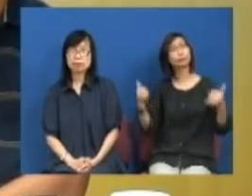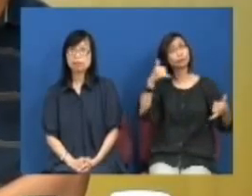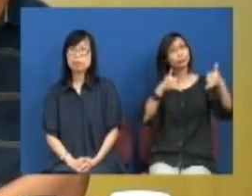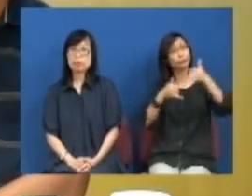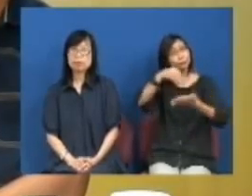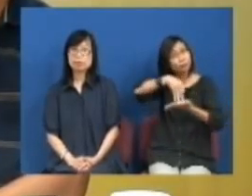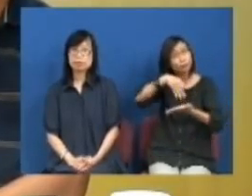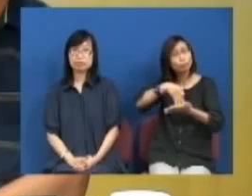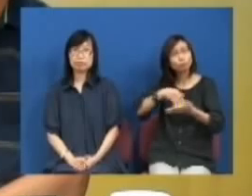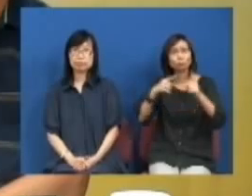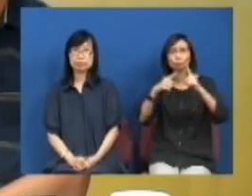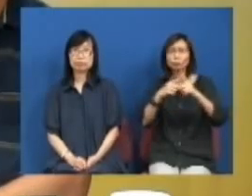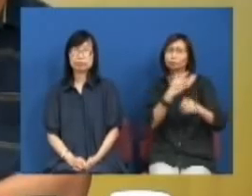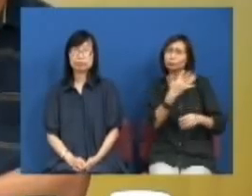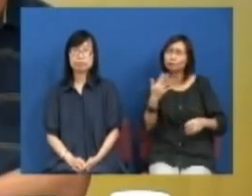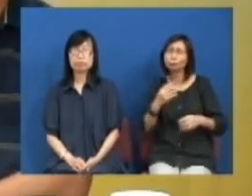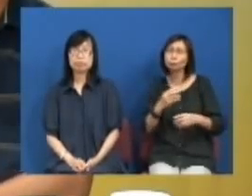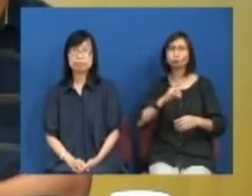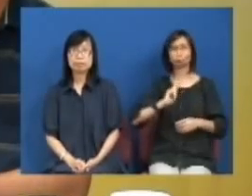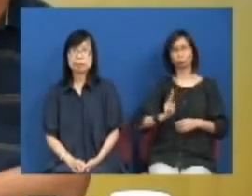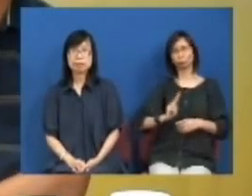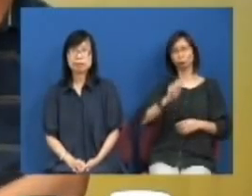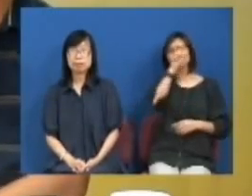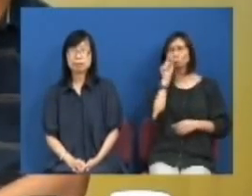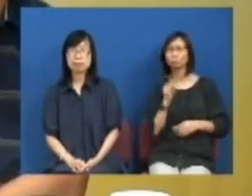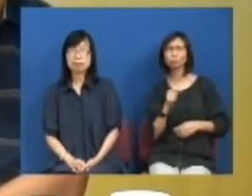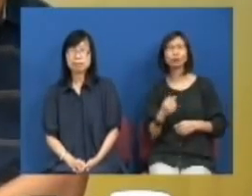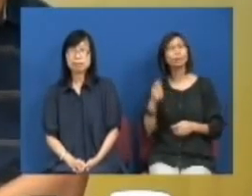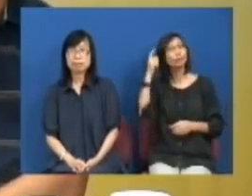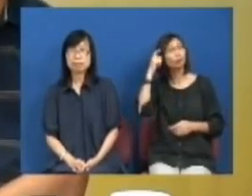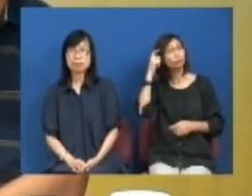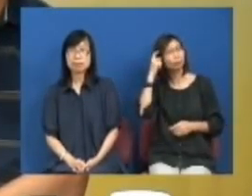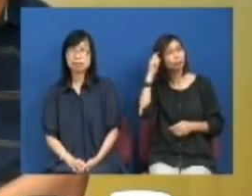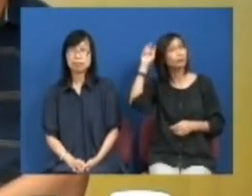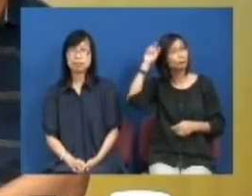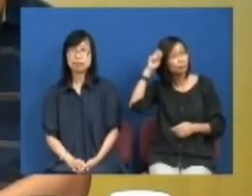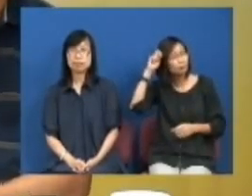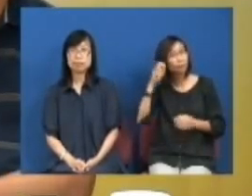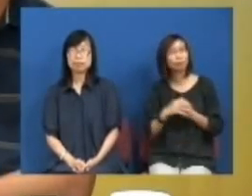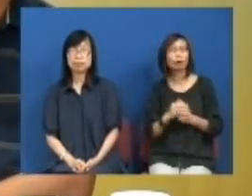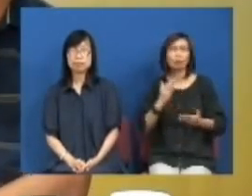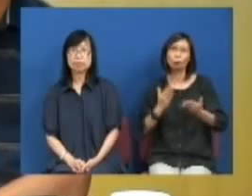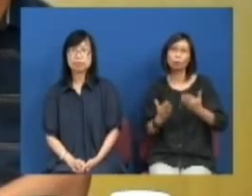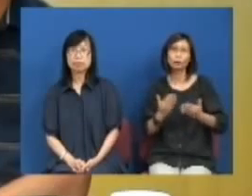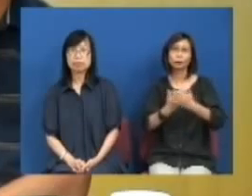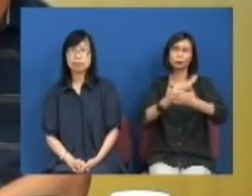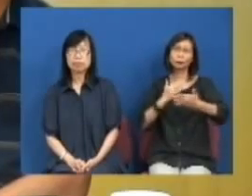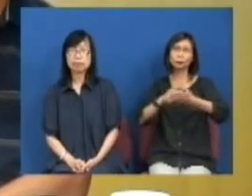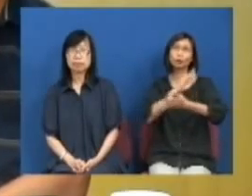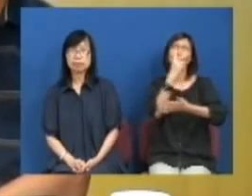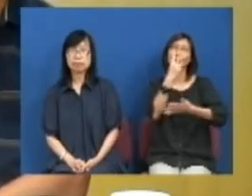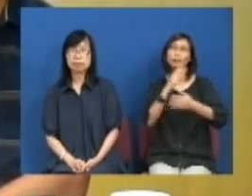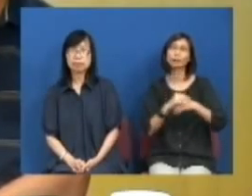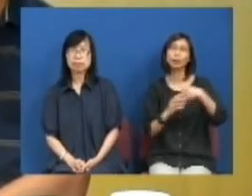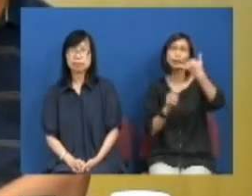幾可以值得即係反思現象。譬如即係啱前兩年嘅六四啦，咁